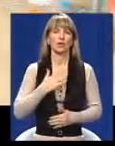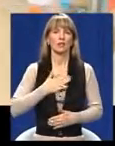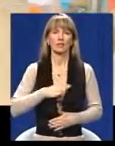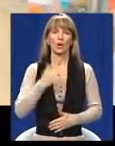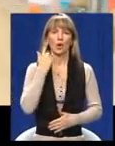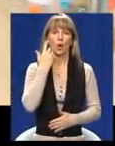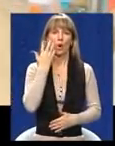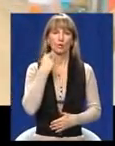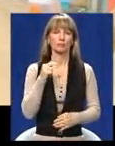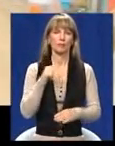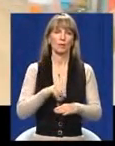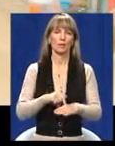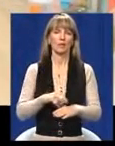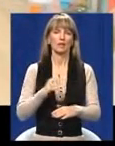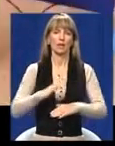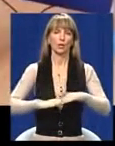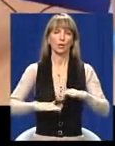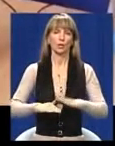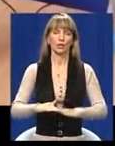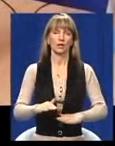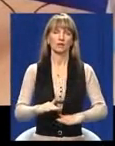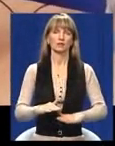він потрапляє на руки.